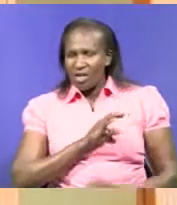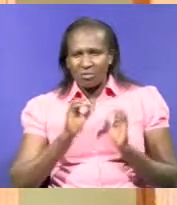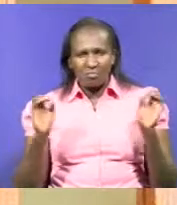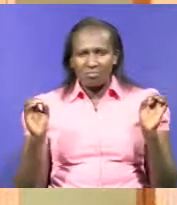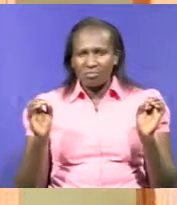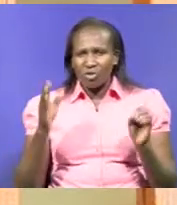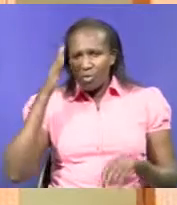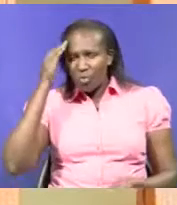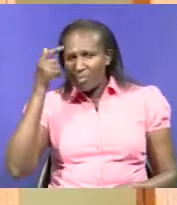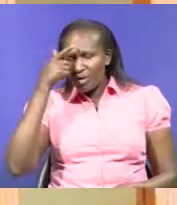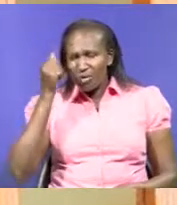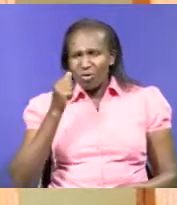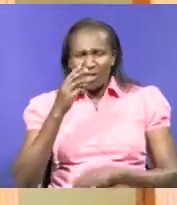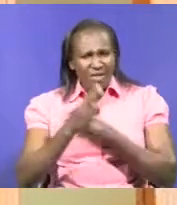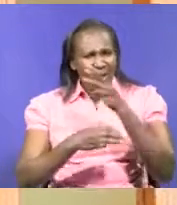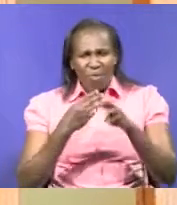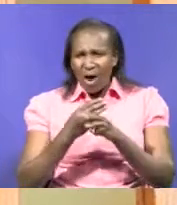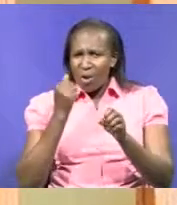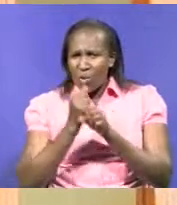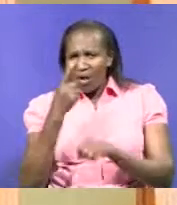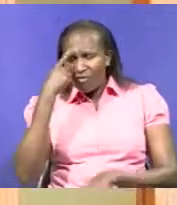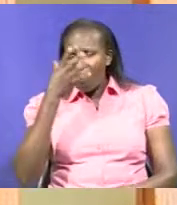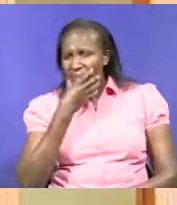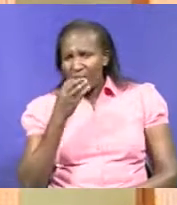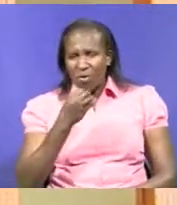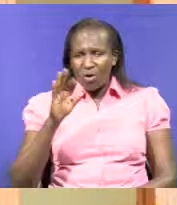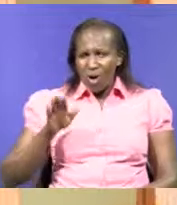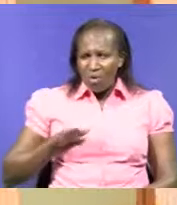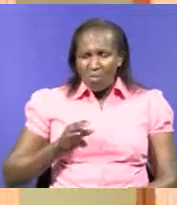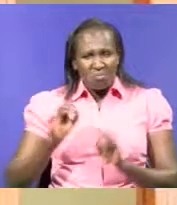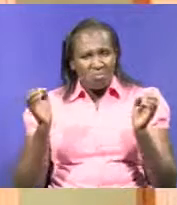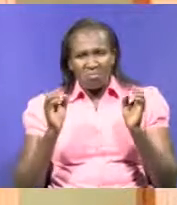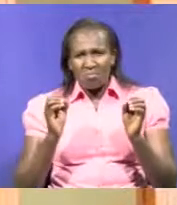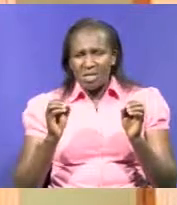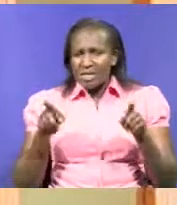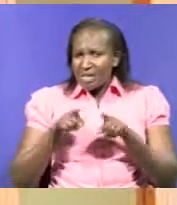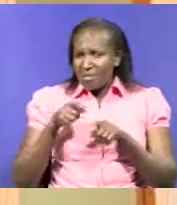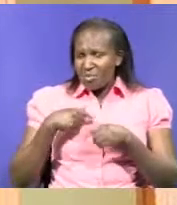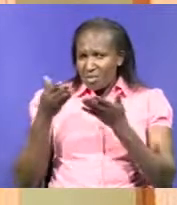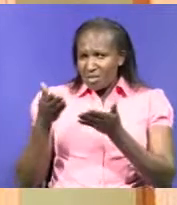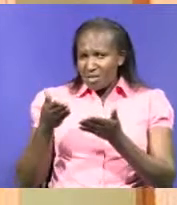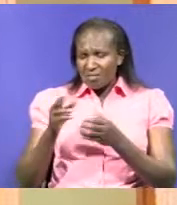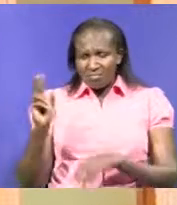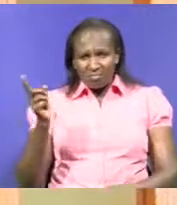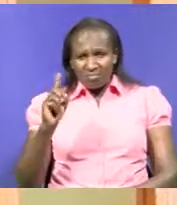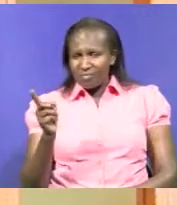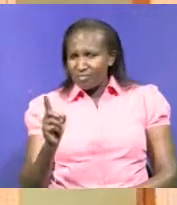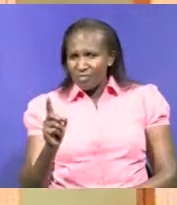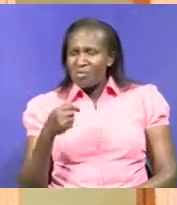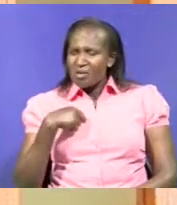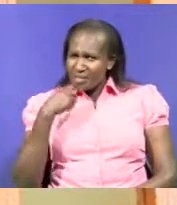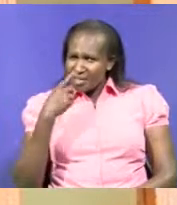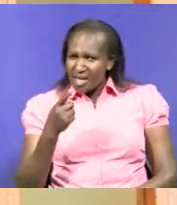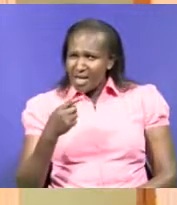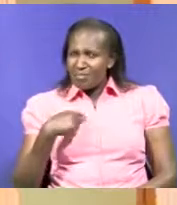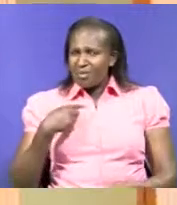Maanake, hakunanga dunia hii kazi ya mwanaume wala ya mwanamke. Hata mimi vile niko hivi, si hizi tu. Nasema niko